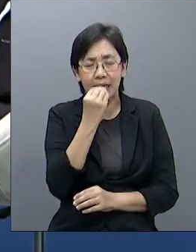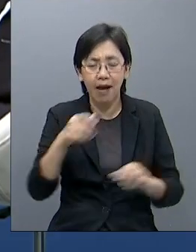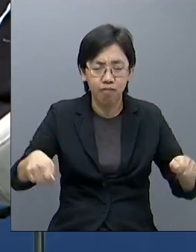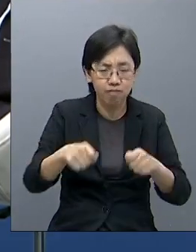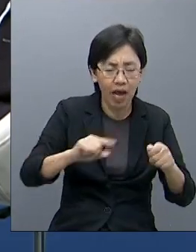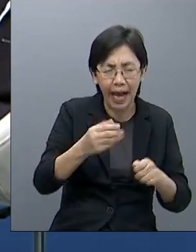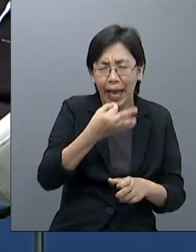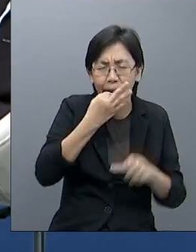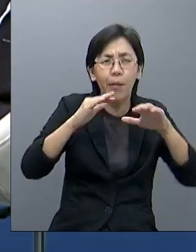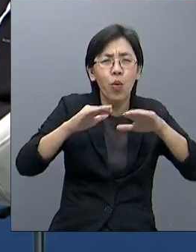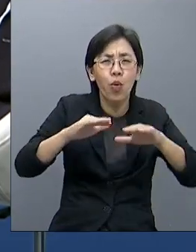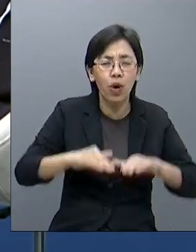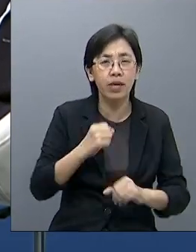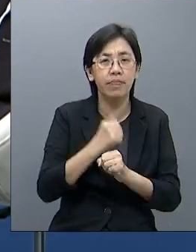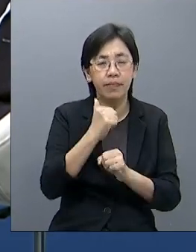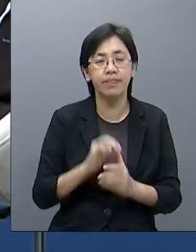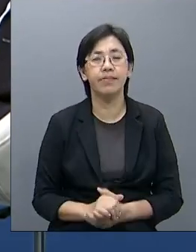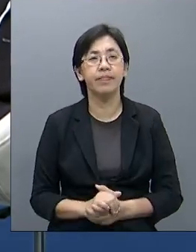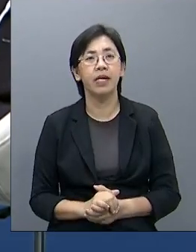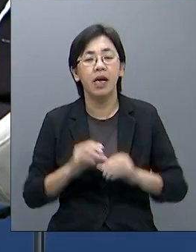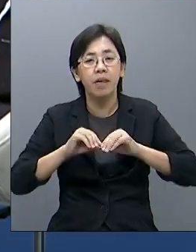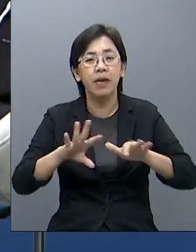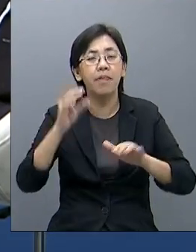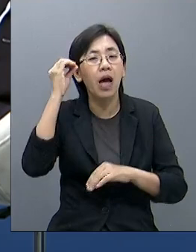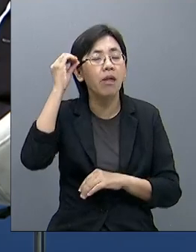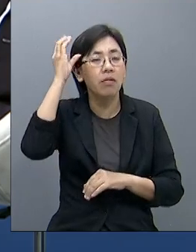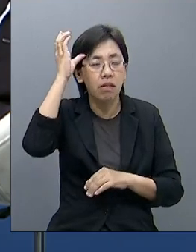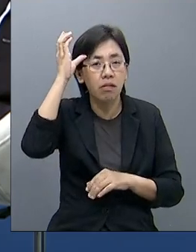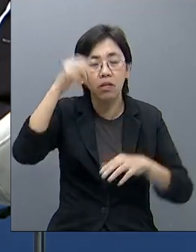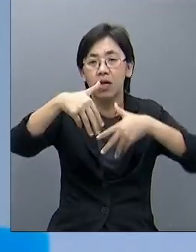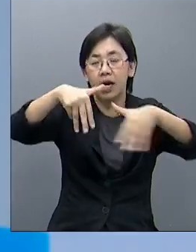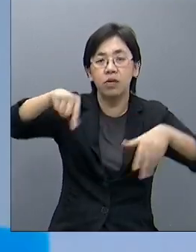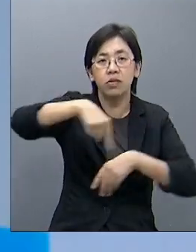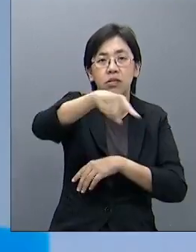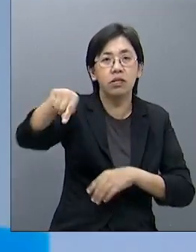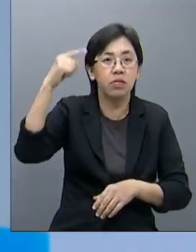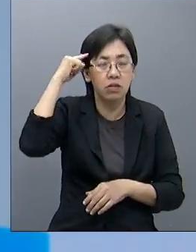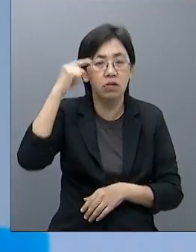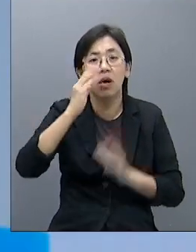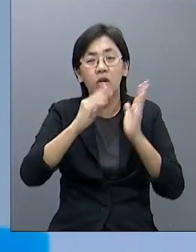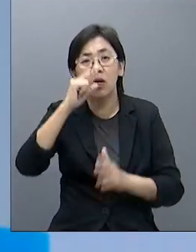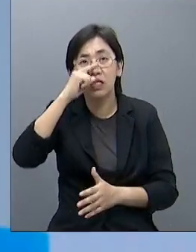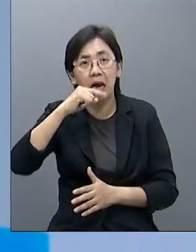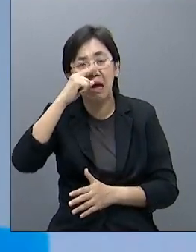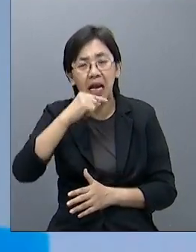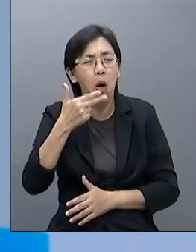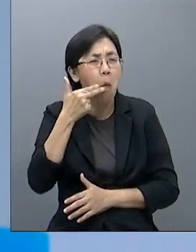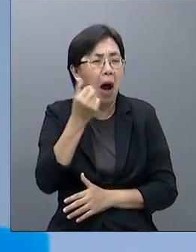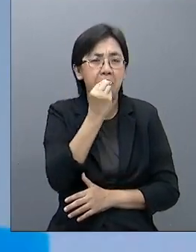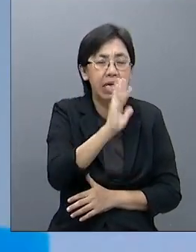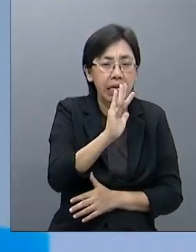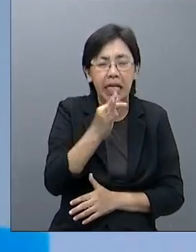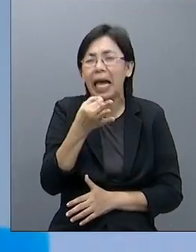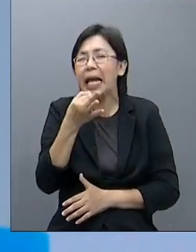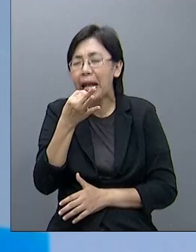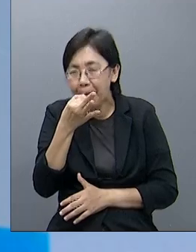ลบอรทุ โดน dimensionสำคัญเป็การเป เพ tur อองคคามรู้เพระว ต้บอกวาร ๆ คนไทย คบางคนไม่กินหวาน แต่กินเก